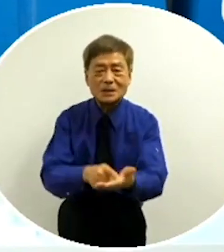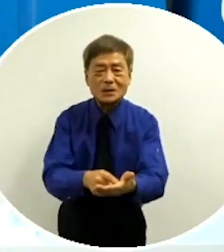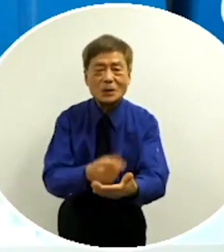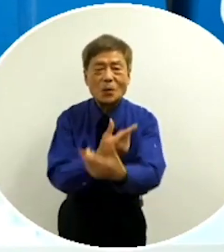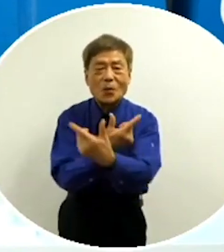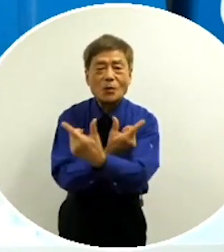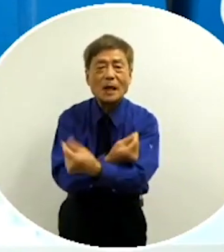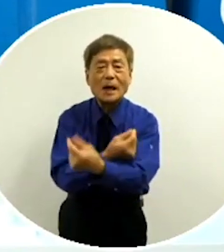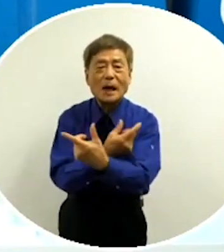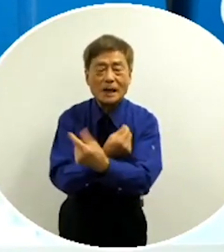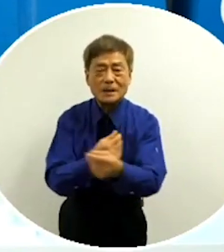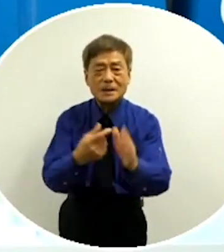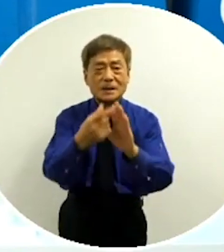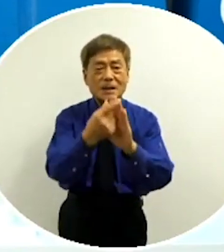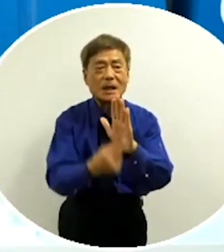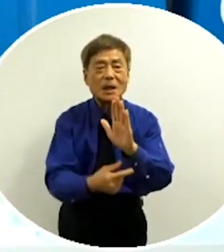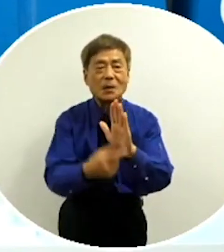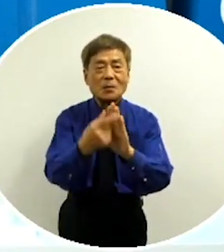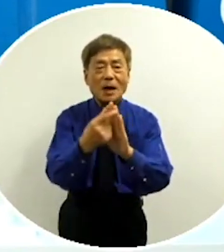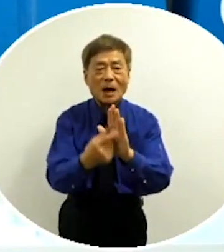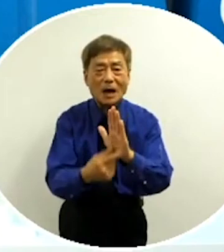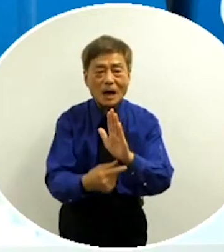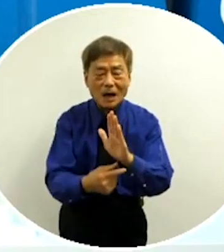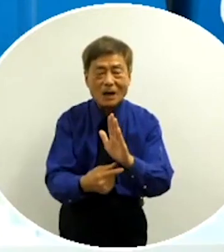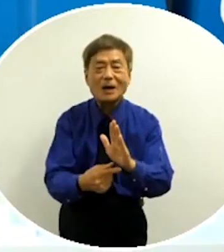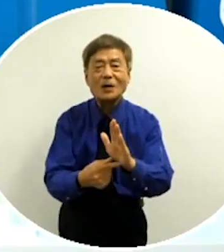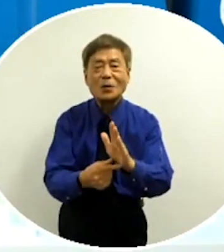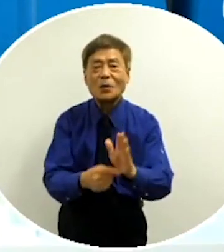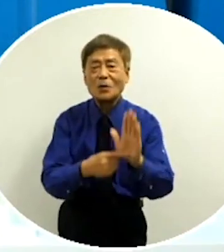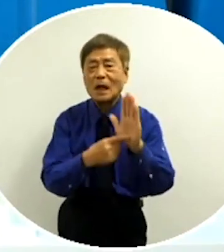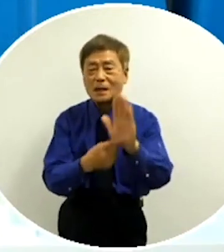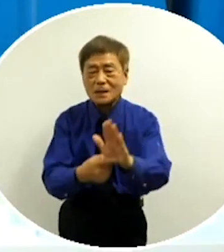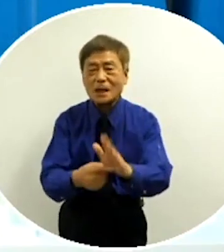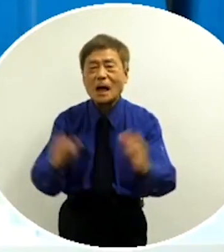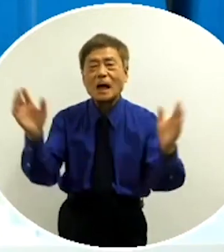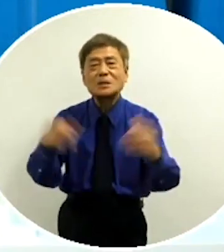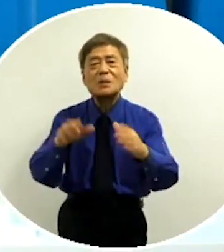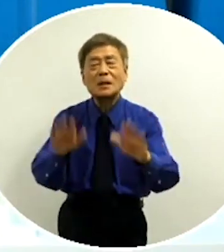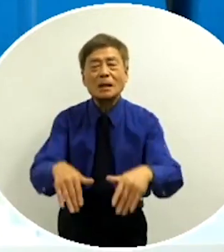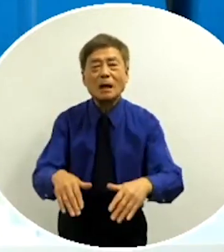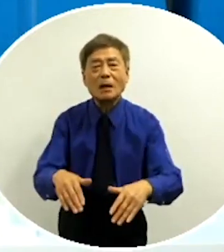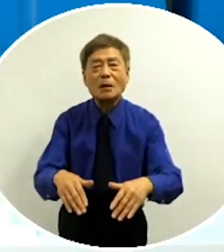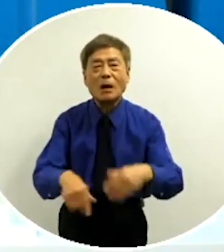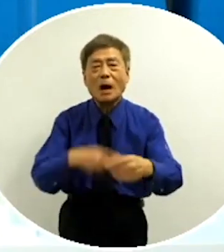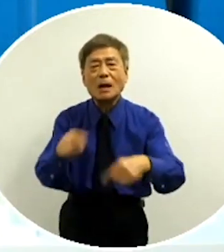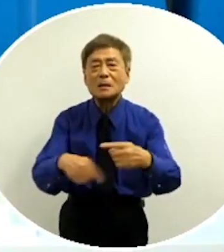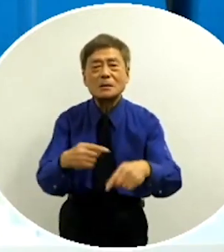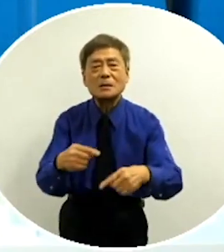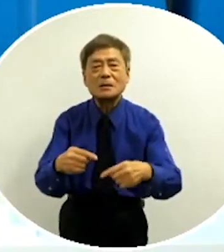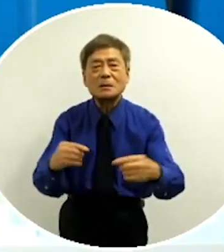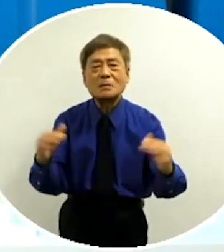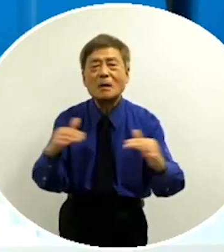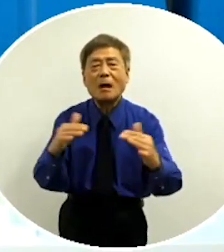降り出していかないとさて集まったけど何も話し合うことはないよねっていうのは度 c 話ですからあり少なくとも